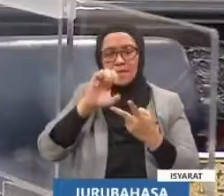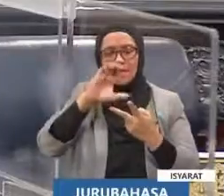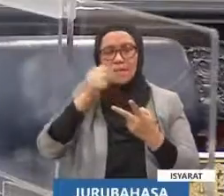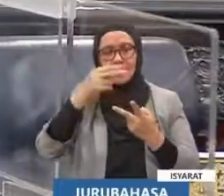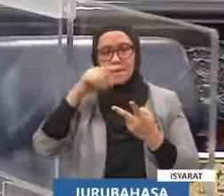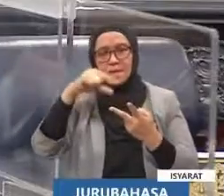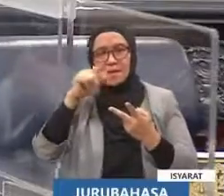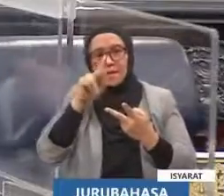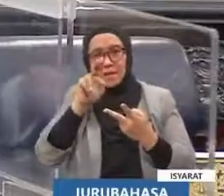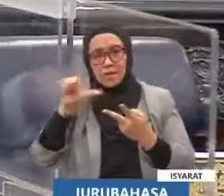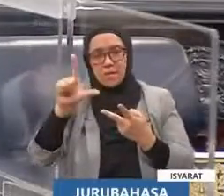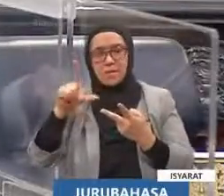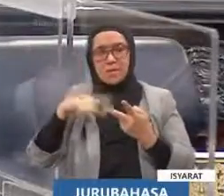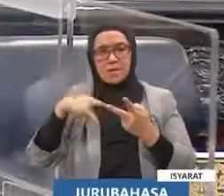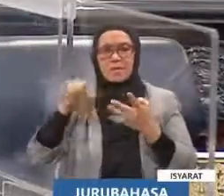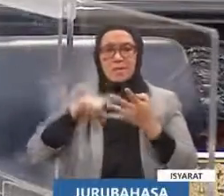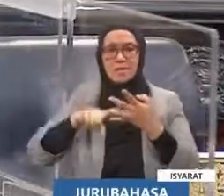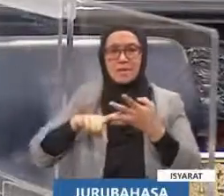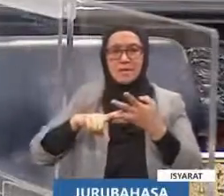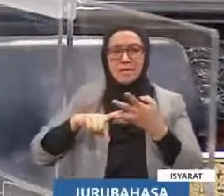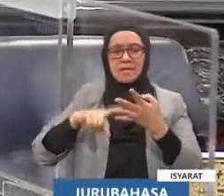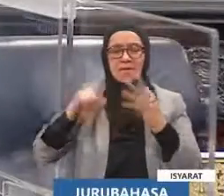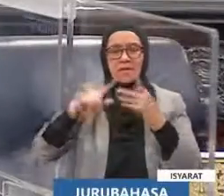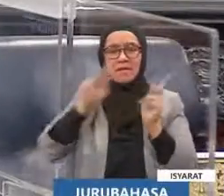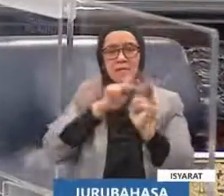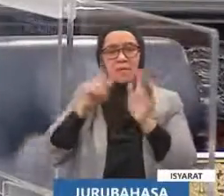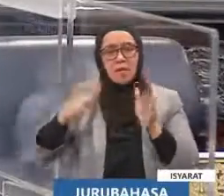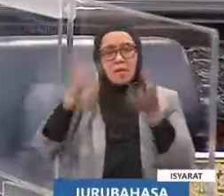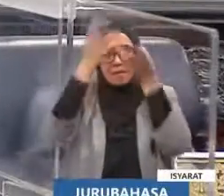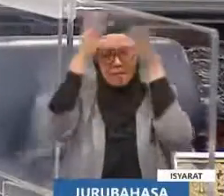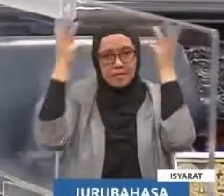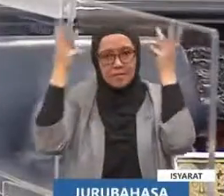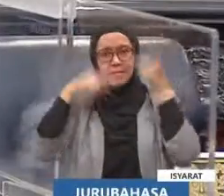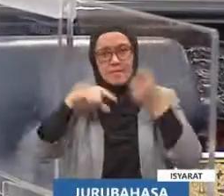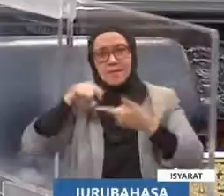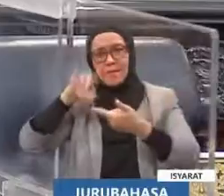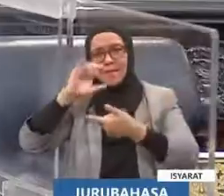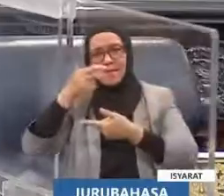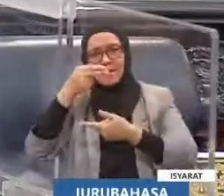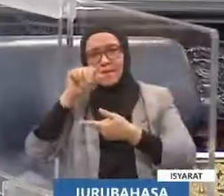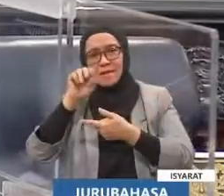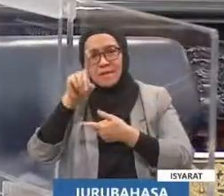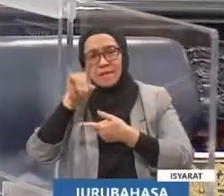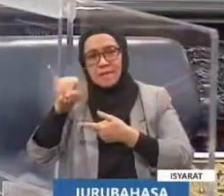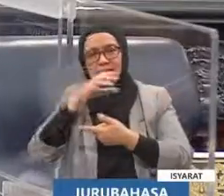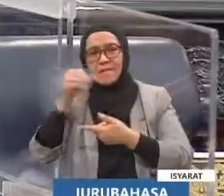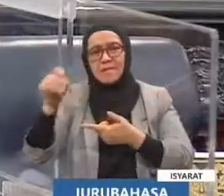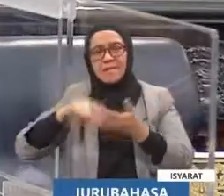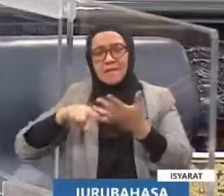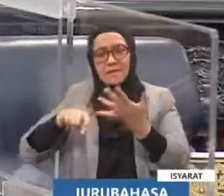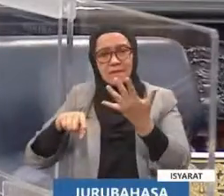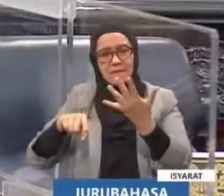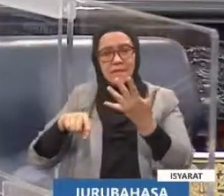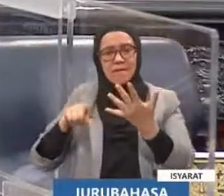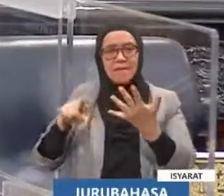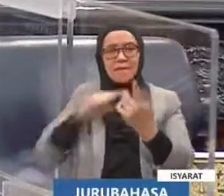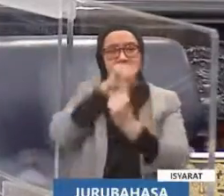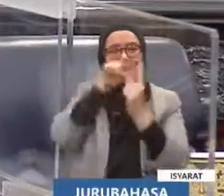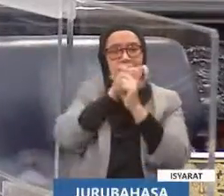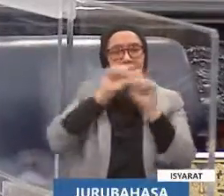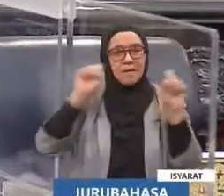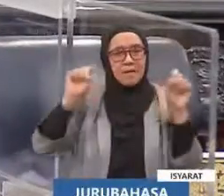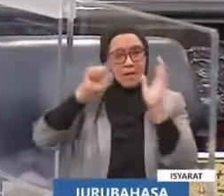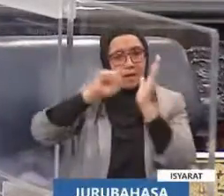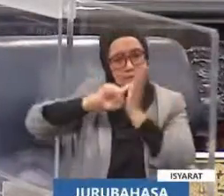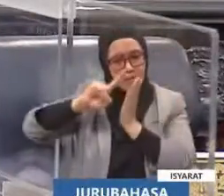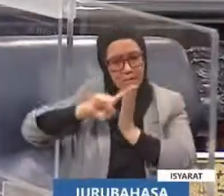ke Kampung Asap Siap. Apabila kita membuat semakan tentang aduan-aduan banjir di kawasan ini, khususnya